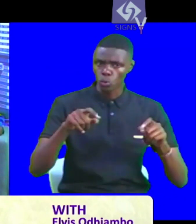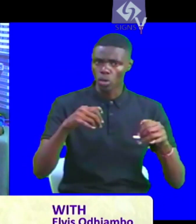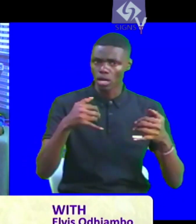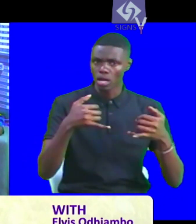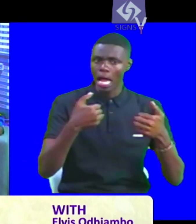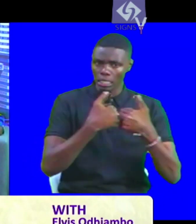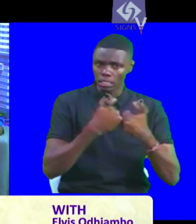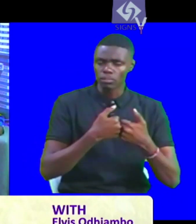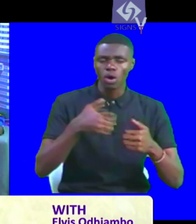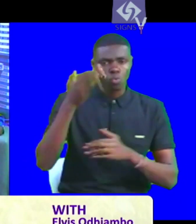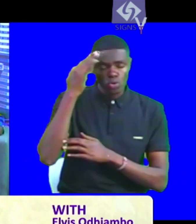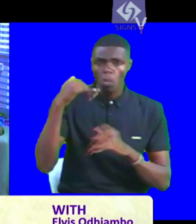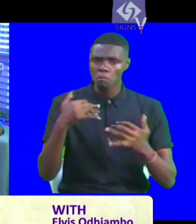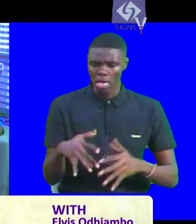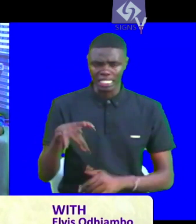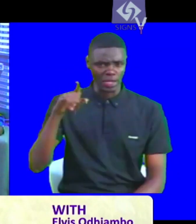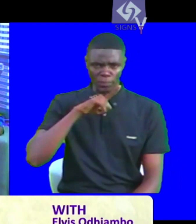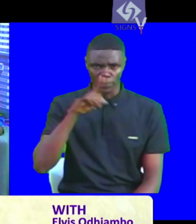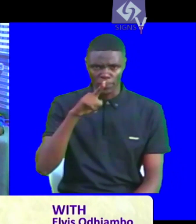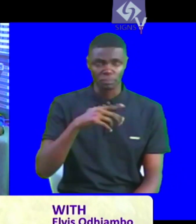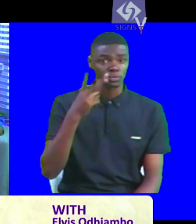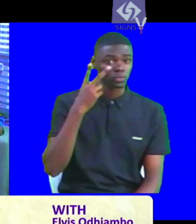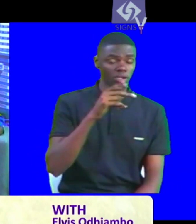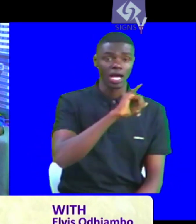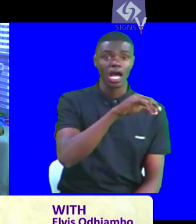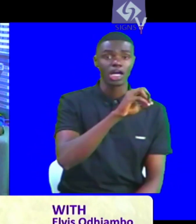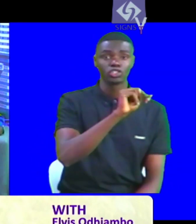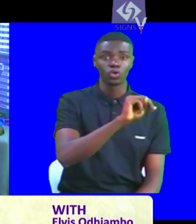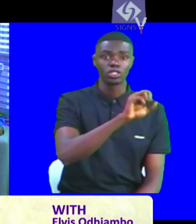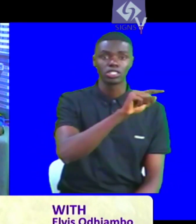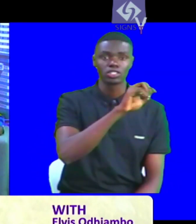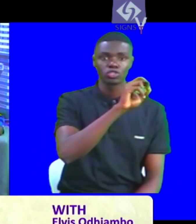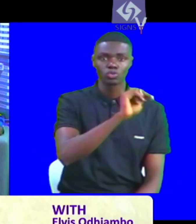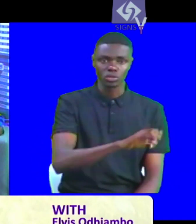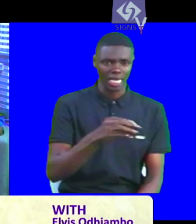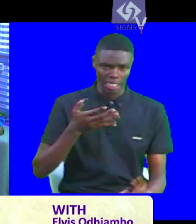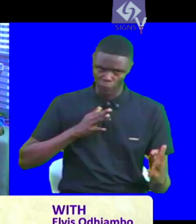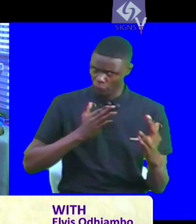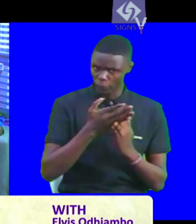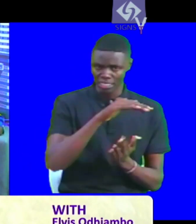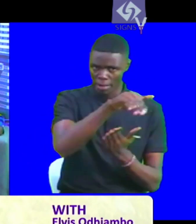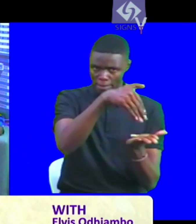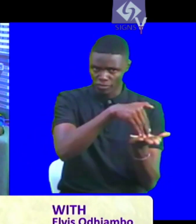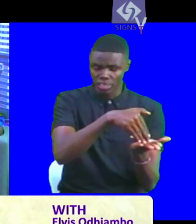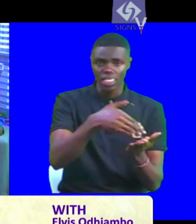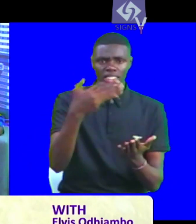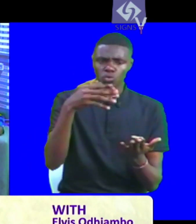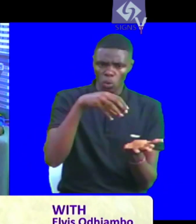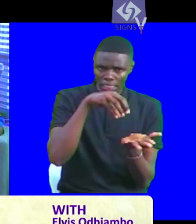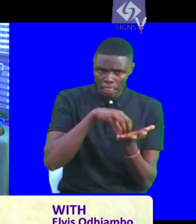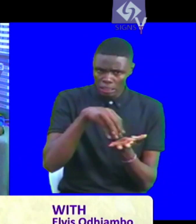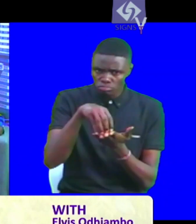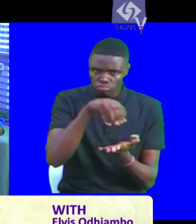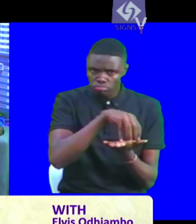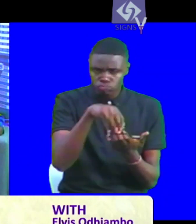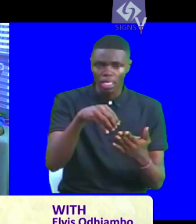na tukiona vile last season ilikwenda kuisha, the likes of John Stones pale katikati akiweza kupenya kama midfield, unajua ni kama football, ni kama tactical